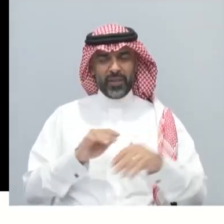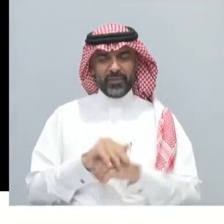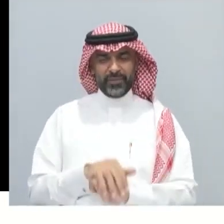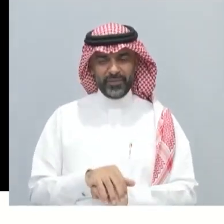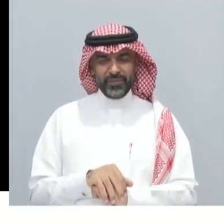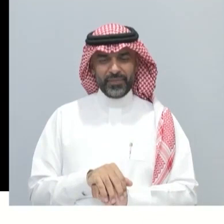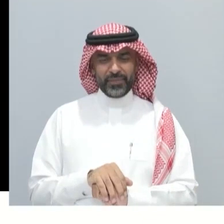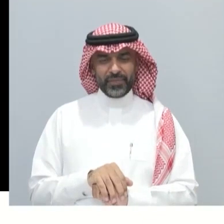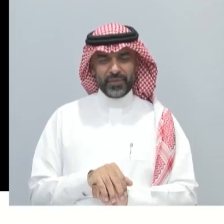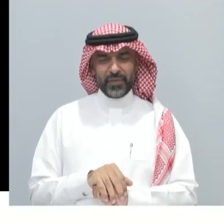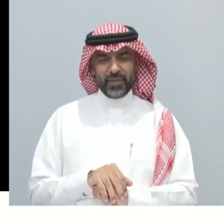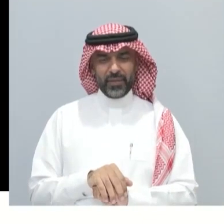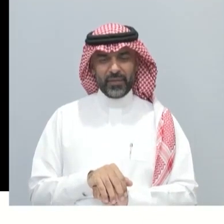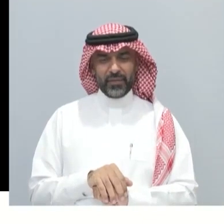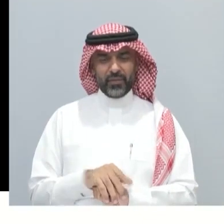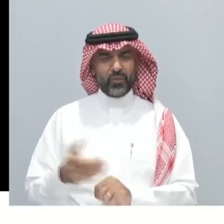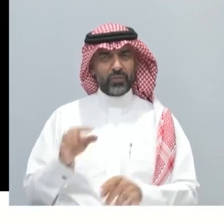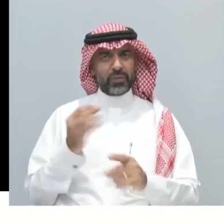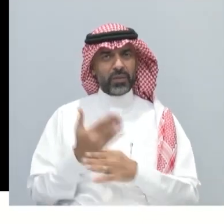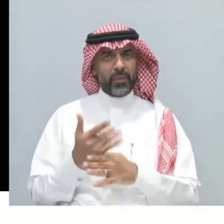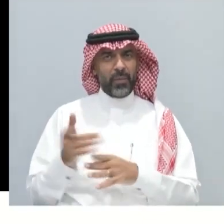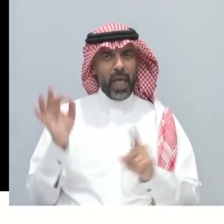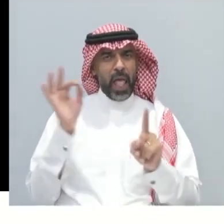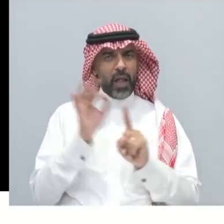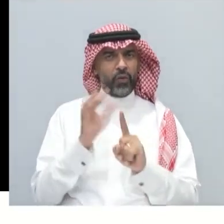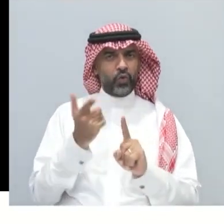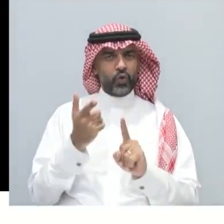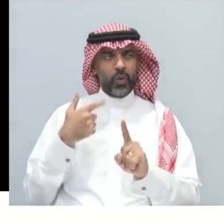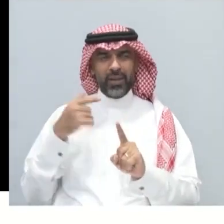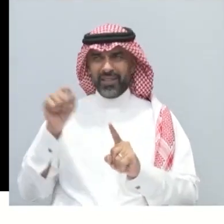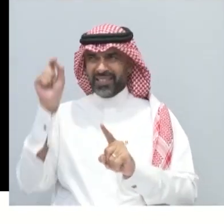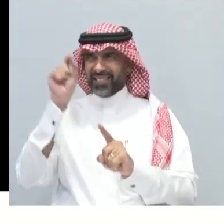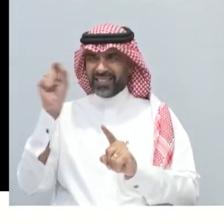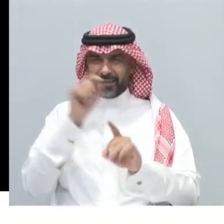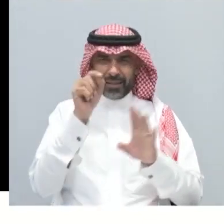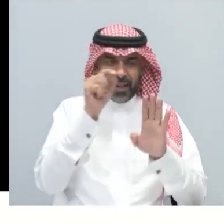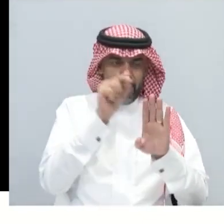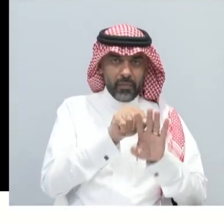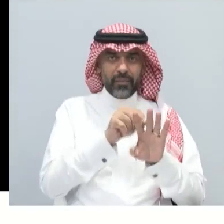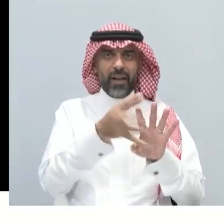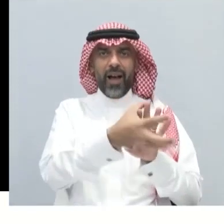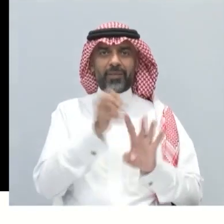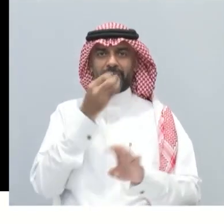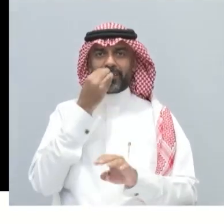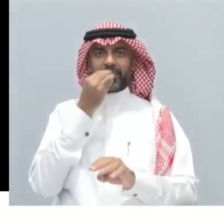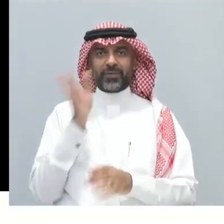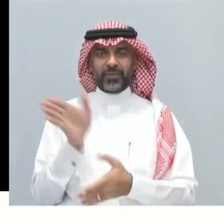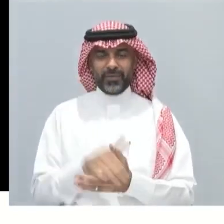قليل هو اصطياد الفرائس التي تلتصق على هذه